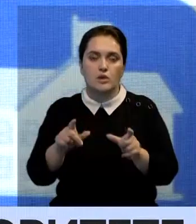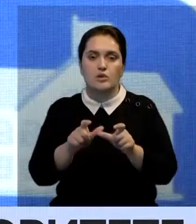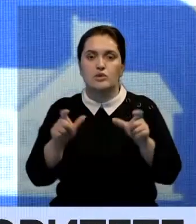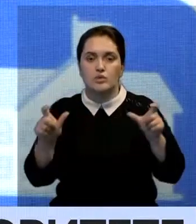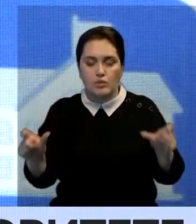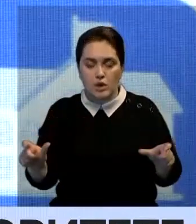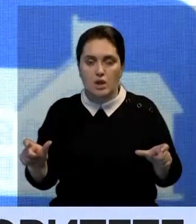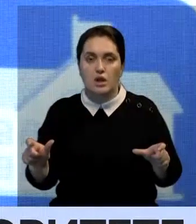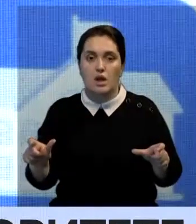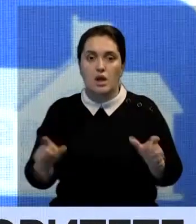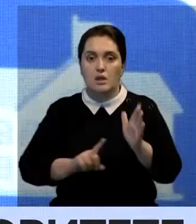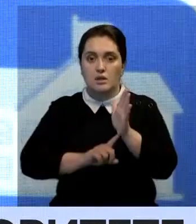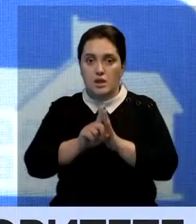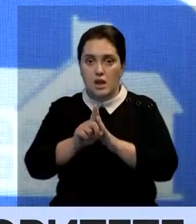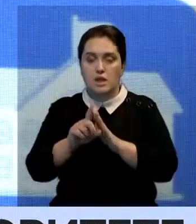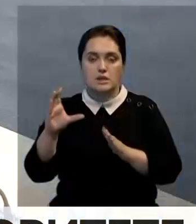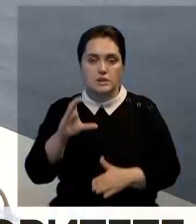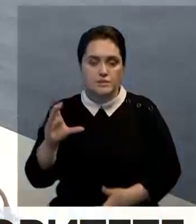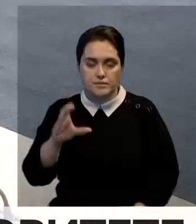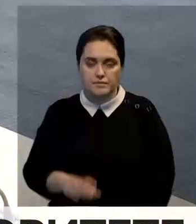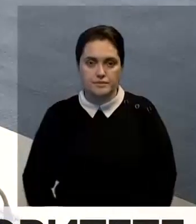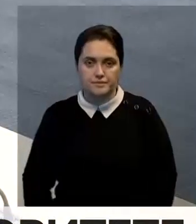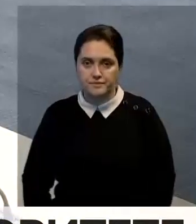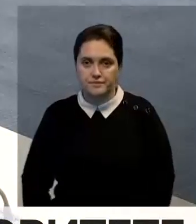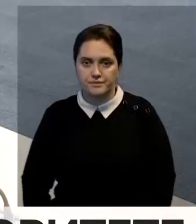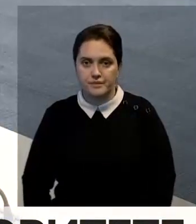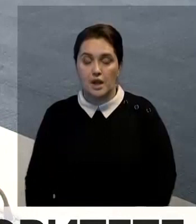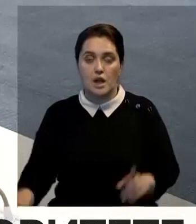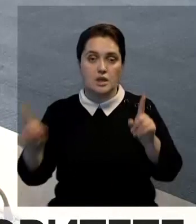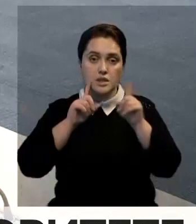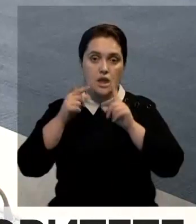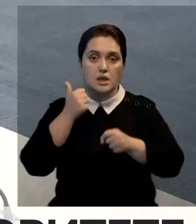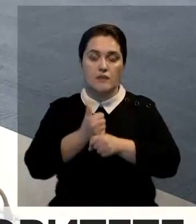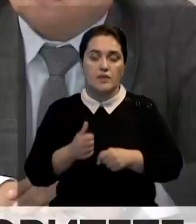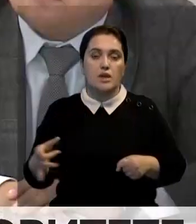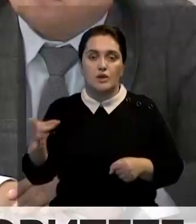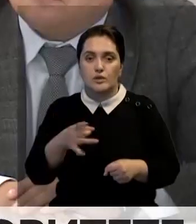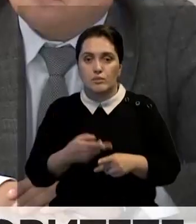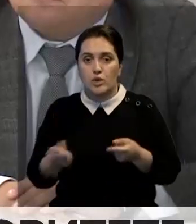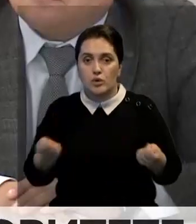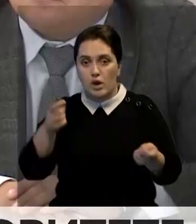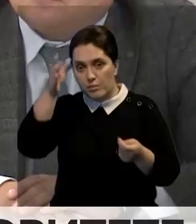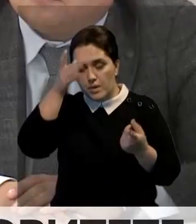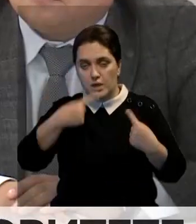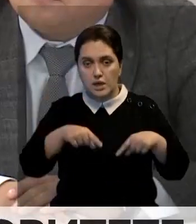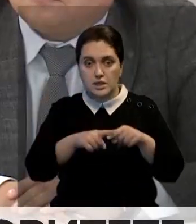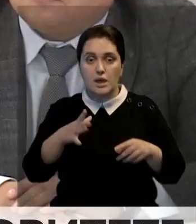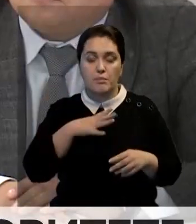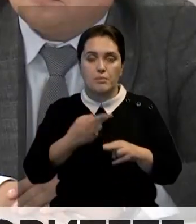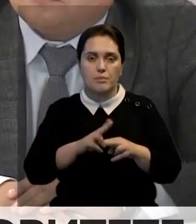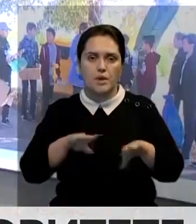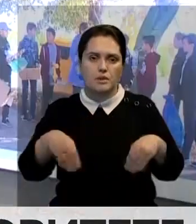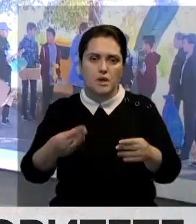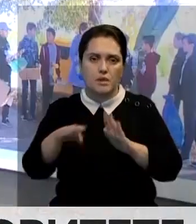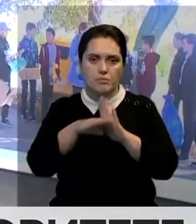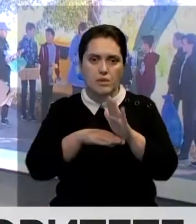региона. Все это мы начнем с нового учебного года. Отдельно прошло совещание главы региона и руководителей образовательных организаций, на котором было дано ряд